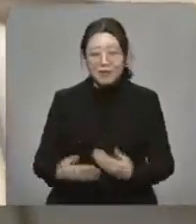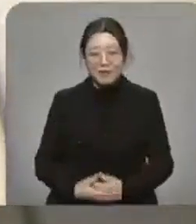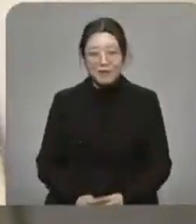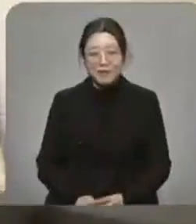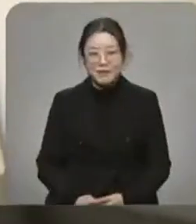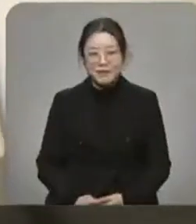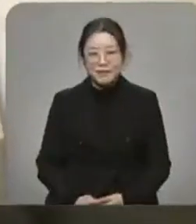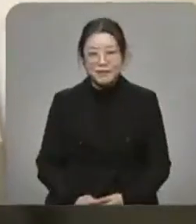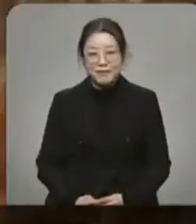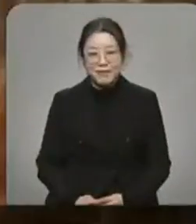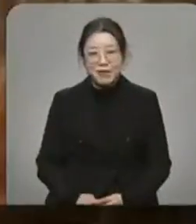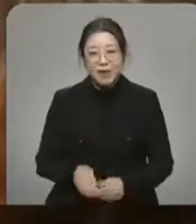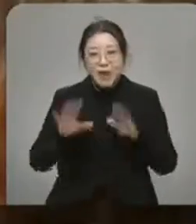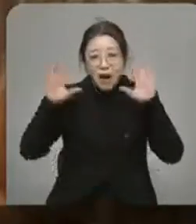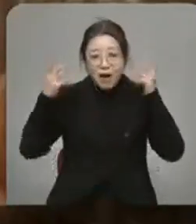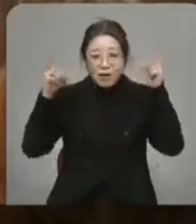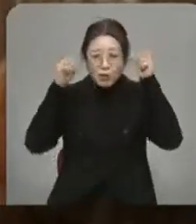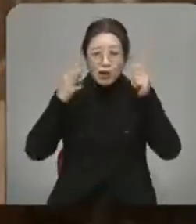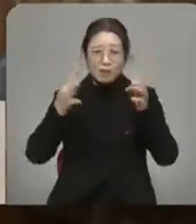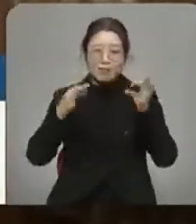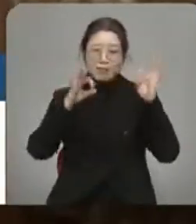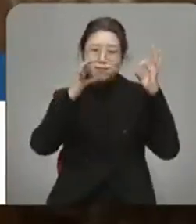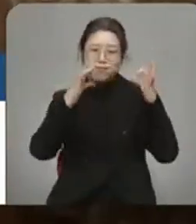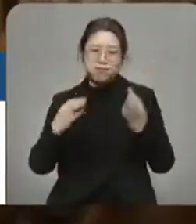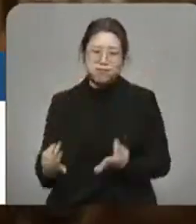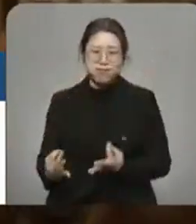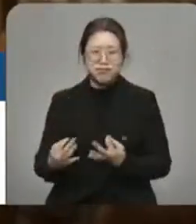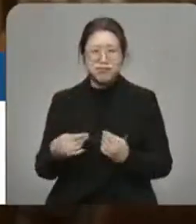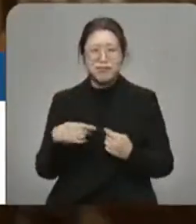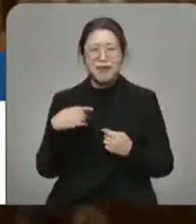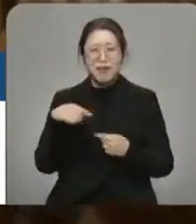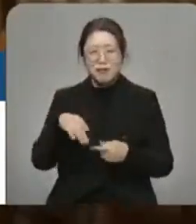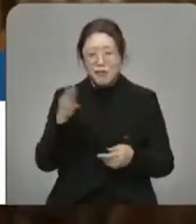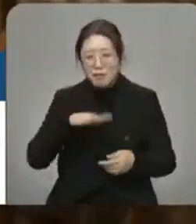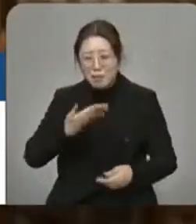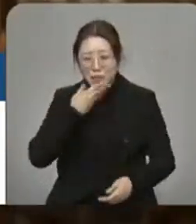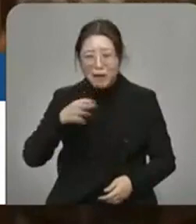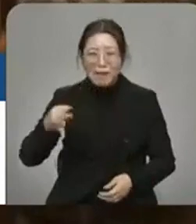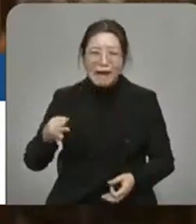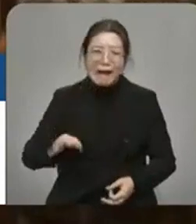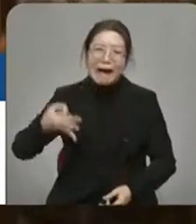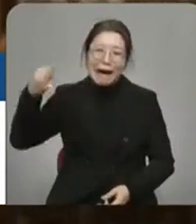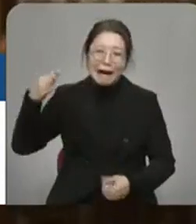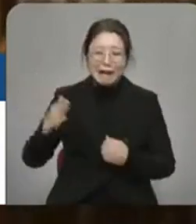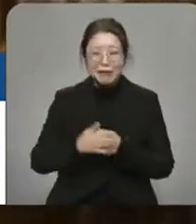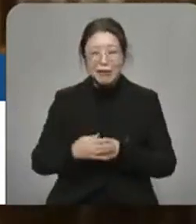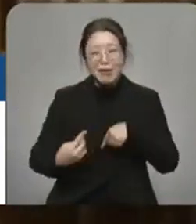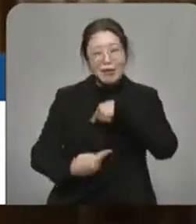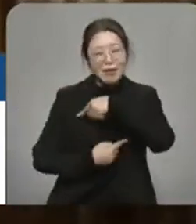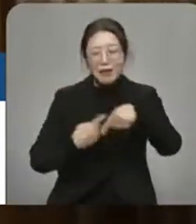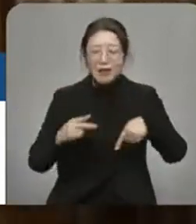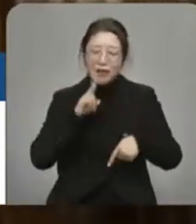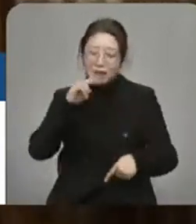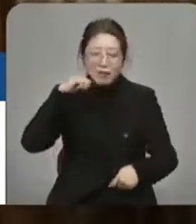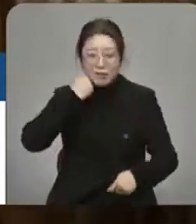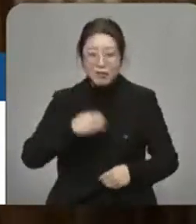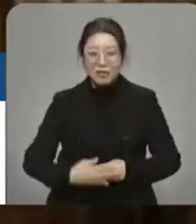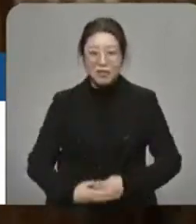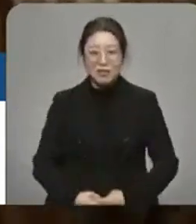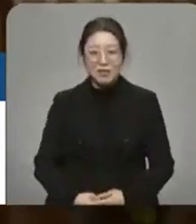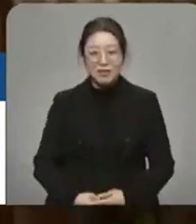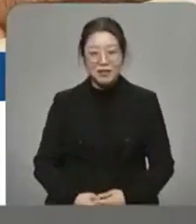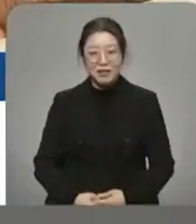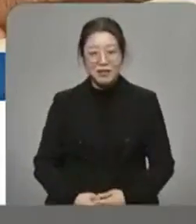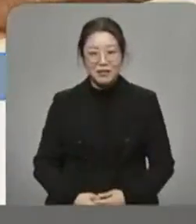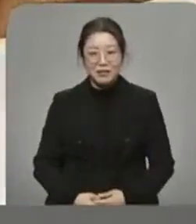선택이었습니다. 송아지 가격이 많이 폭락을 했고 조사료 가격이 폭등을 하는 바람에 경영상의 어려움이